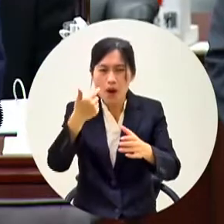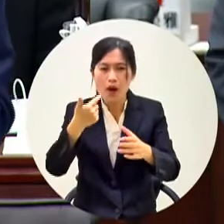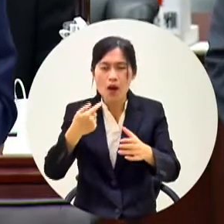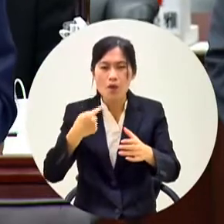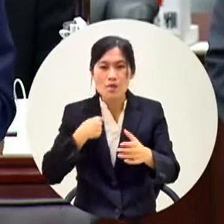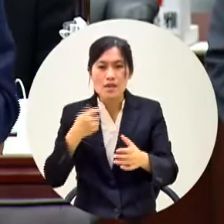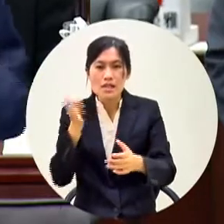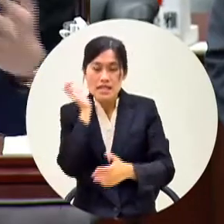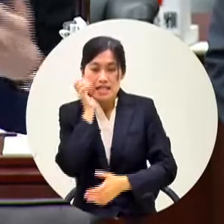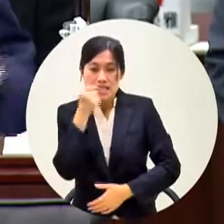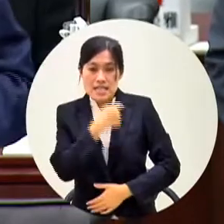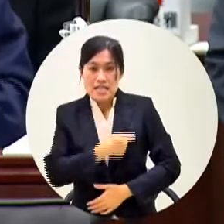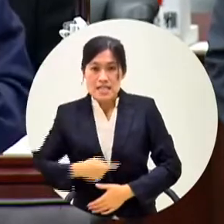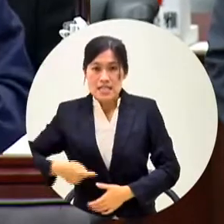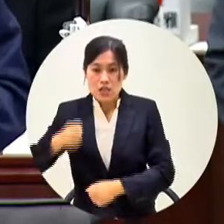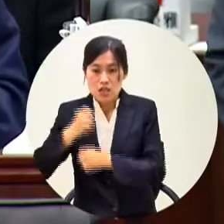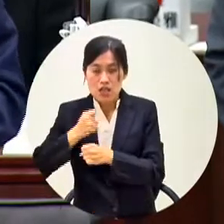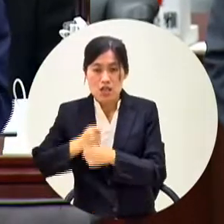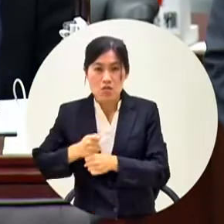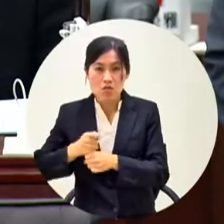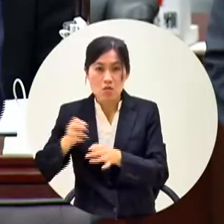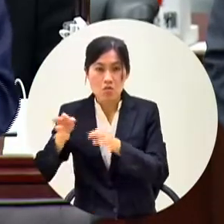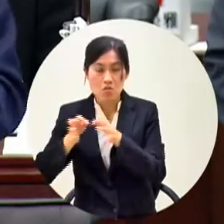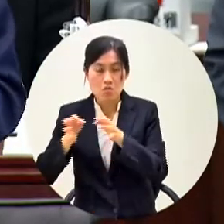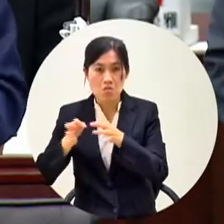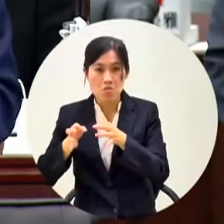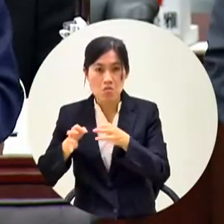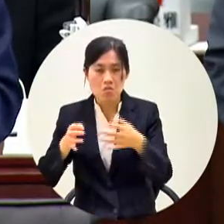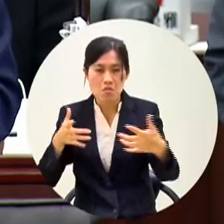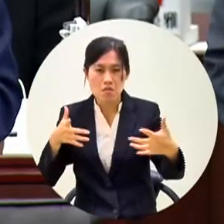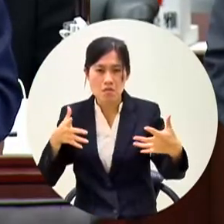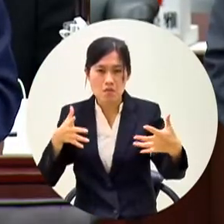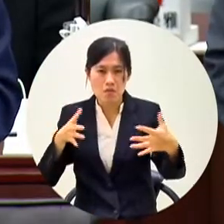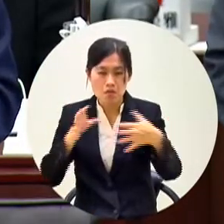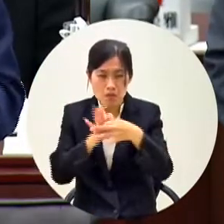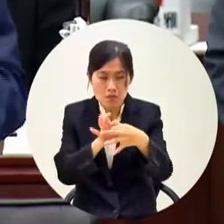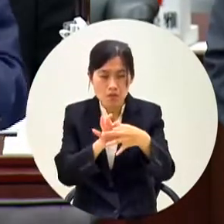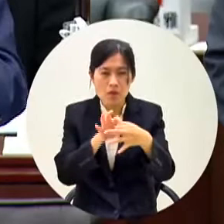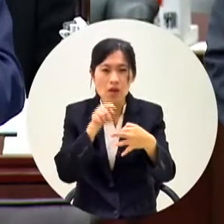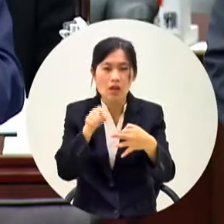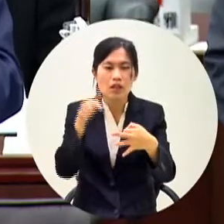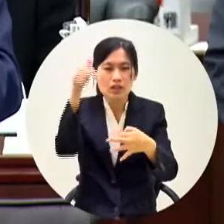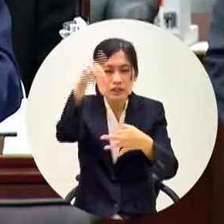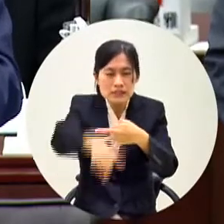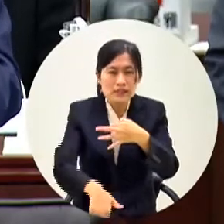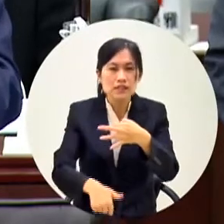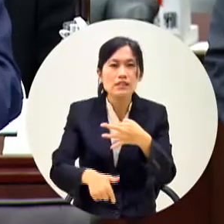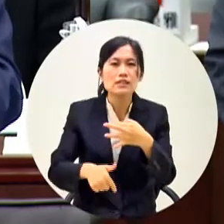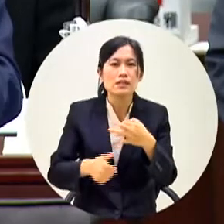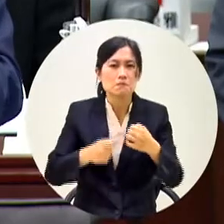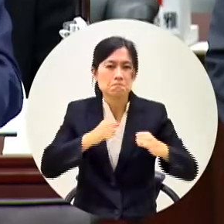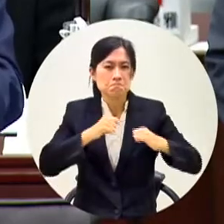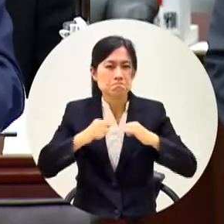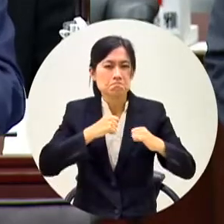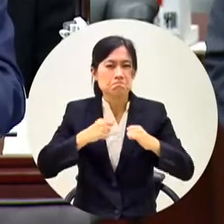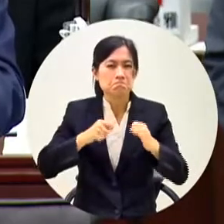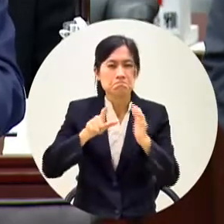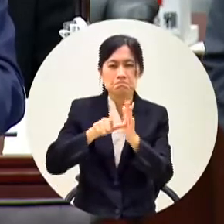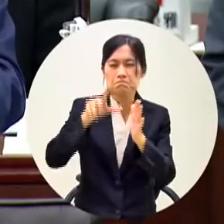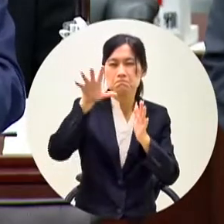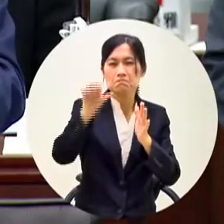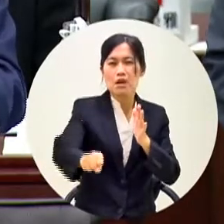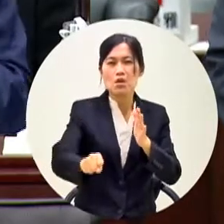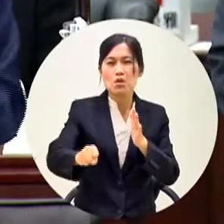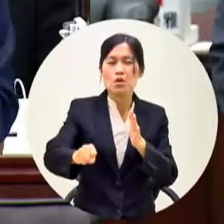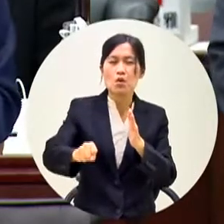商做整合，那我们其实台湾在未来的下一个世代 的产业的竞争里面，我们会抢得先机，站稳我们